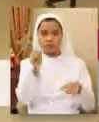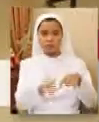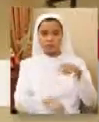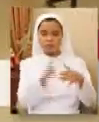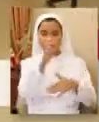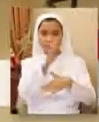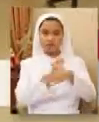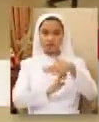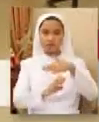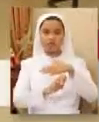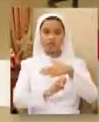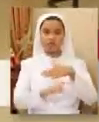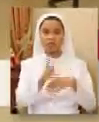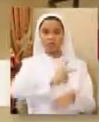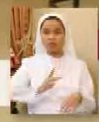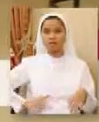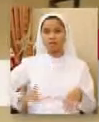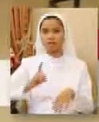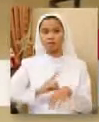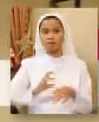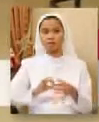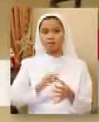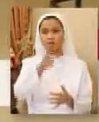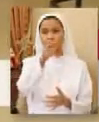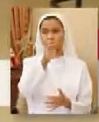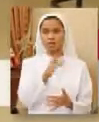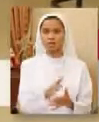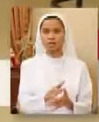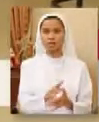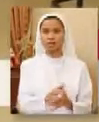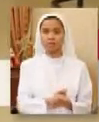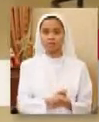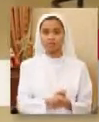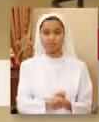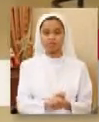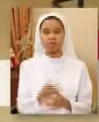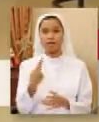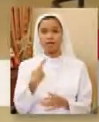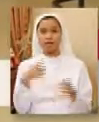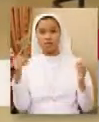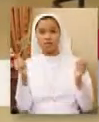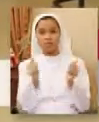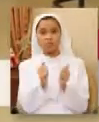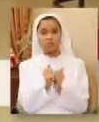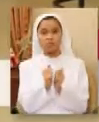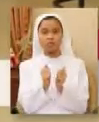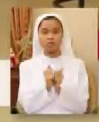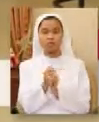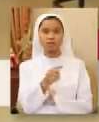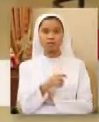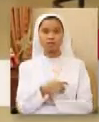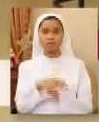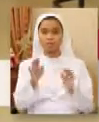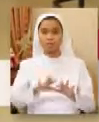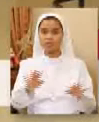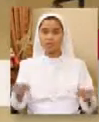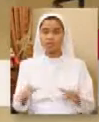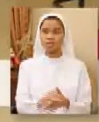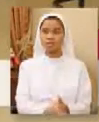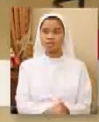So innocence talaga kang mga aki na iyan. Sister, I notice meron kong makasama mga kabataan dito. Bari bang tawagin din natin